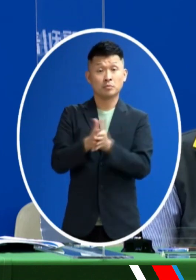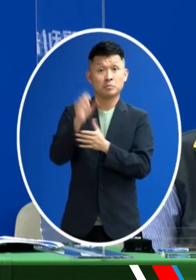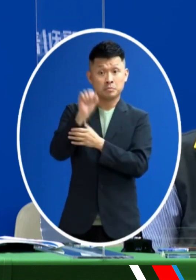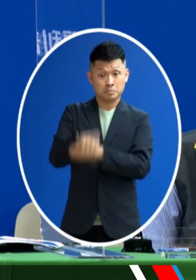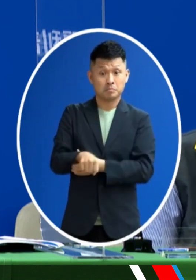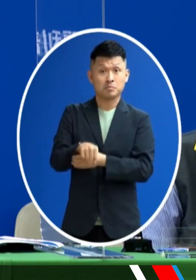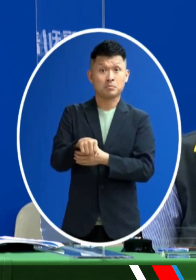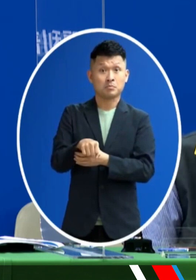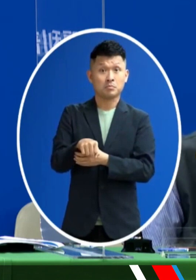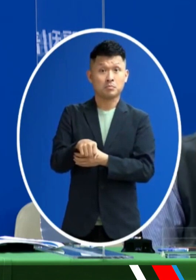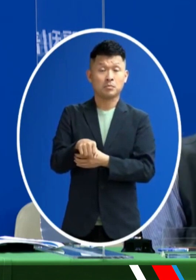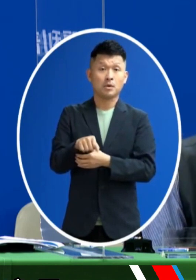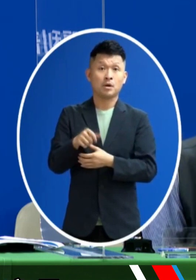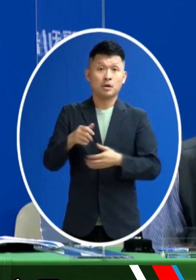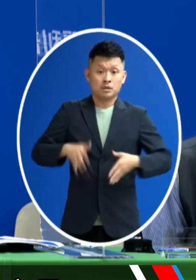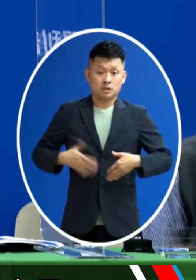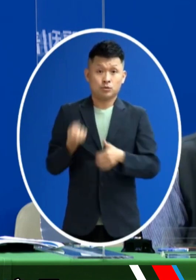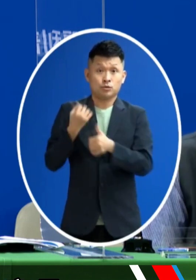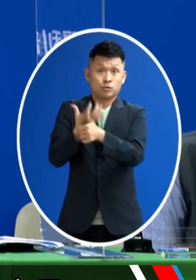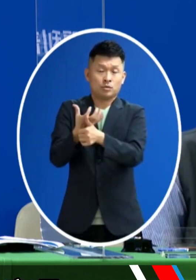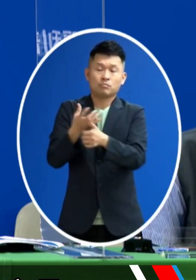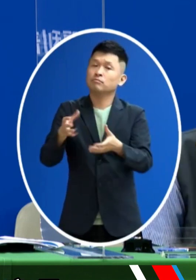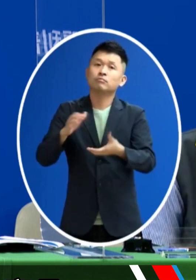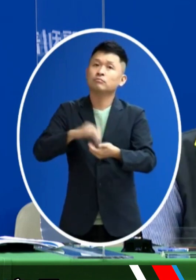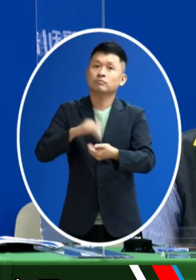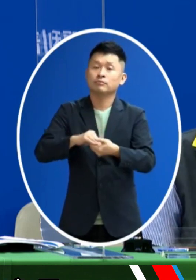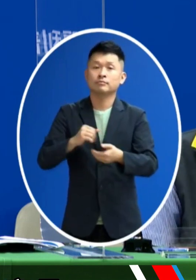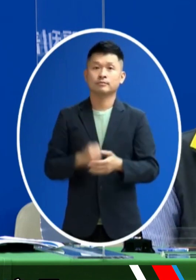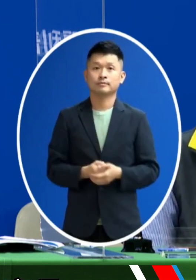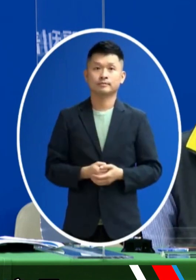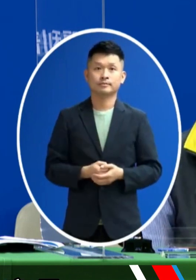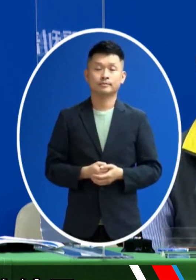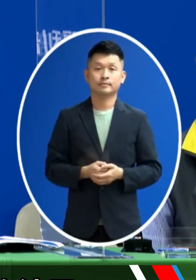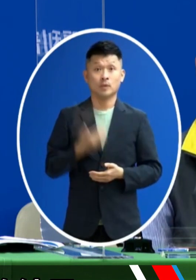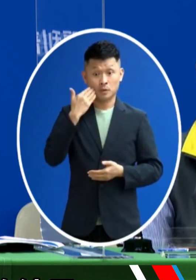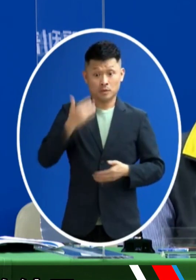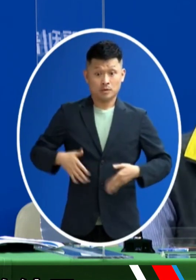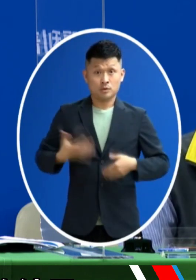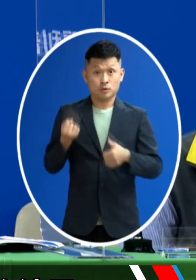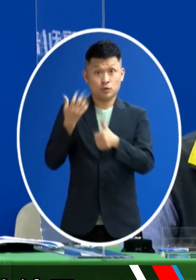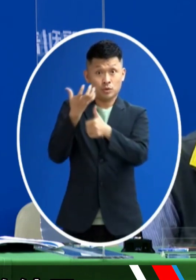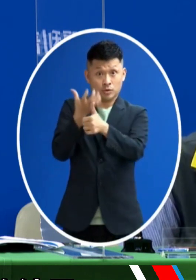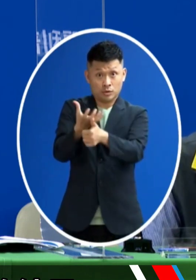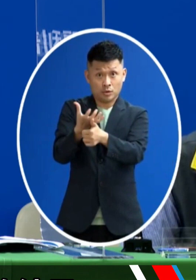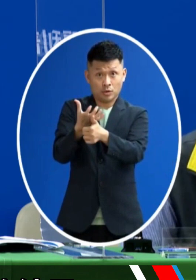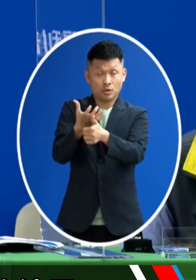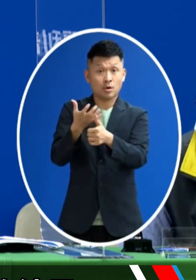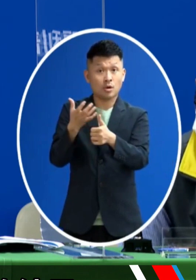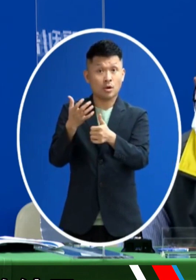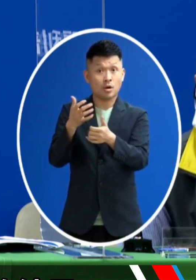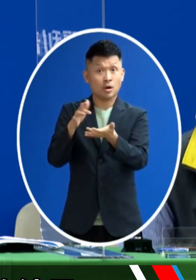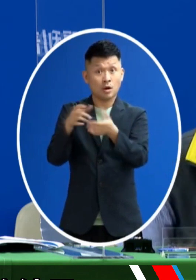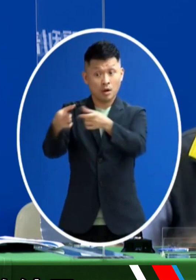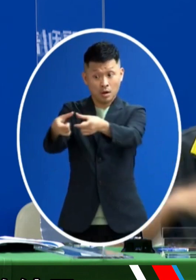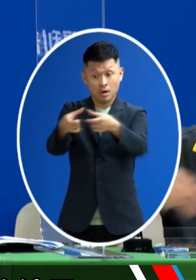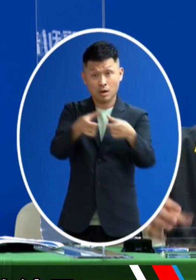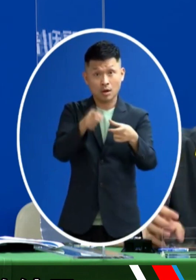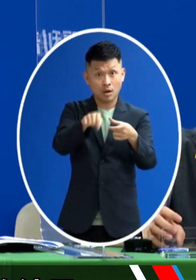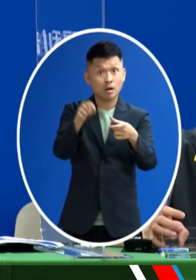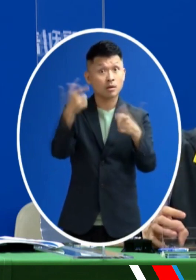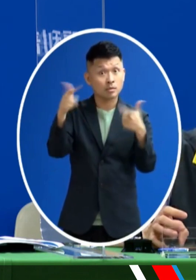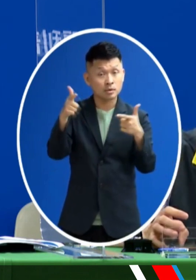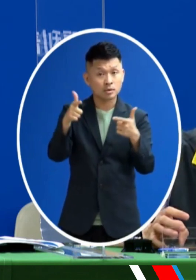这些 EUA 的产品。但是如果不是我们 EUA 这些产品，那未来当然使用的一个相关的结